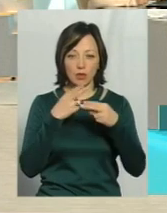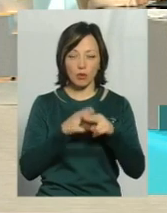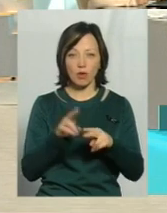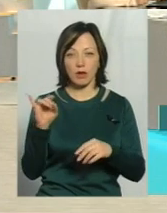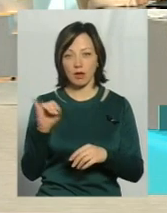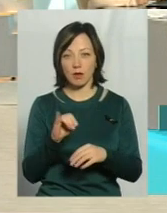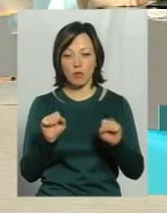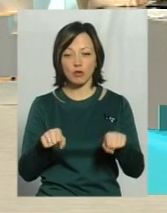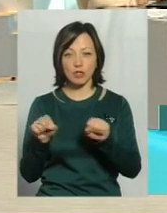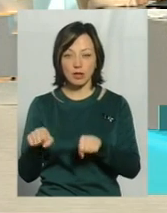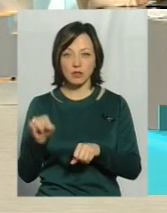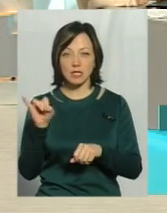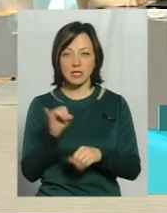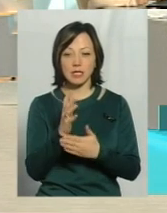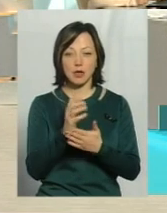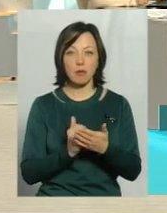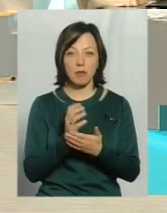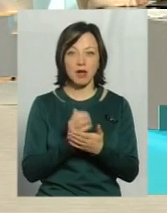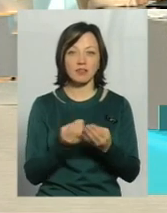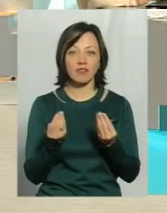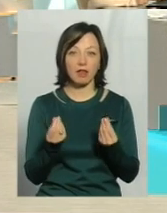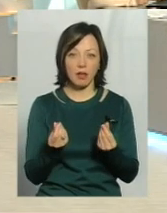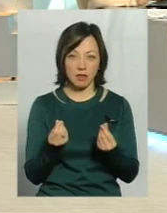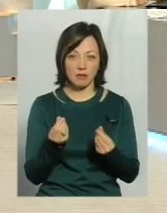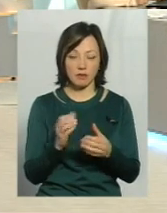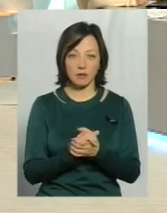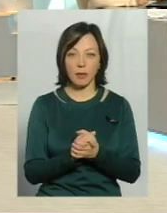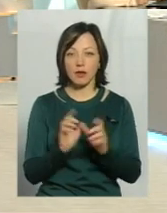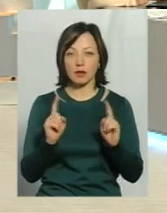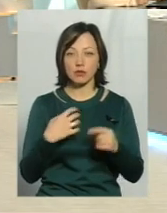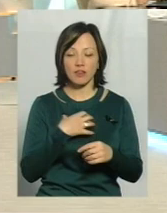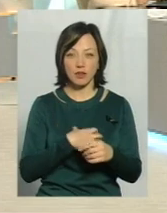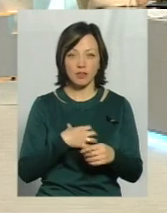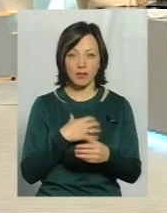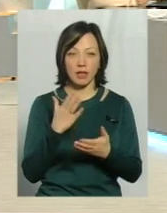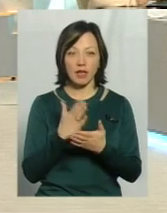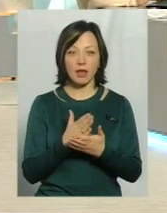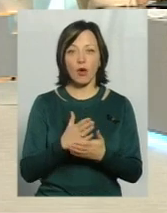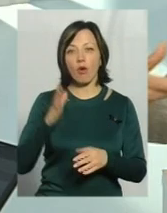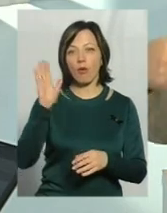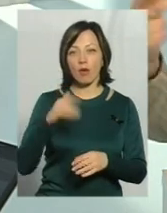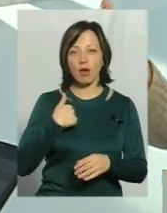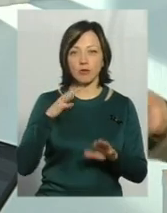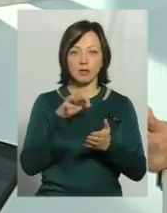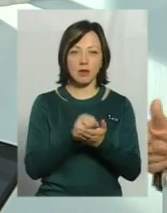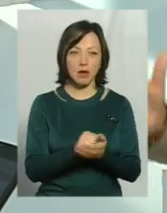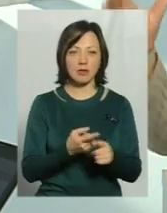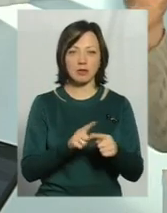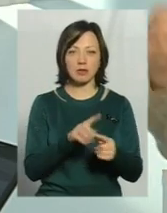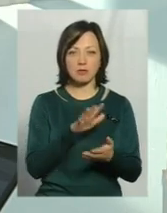і можливість, і запас фінансів. Це дуже важливо. Так. Бо є такі, я буду займатися цим